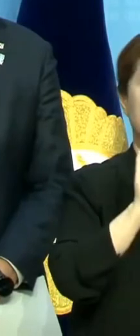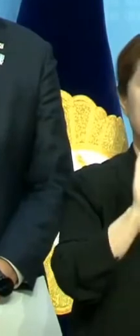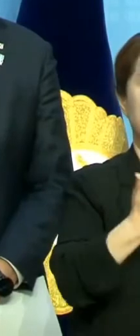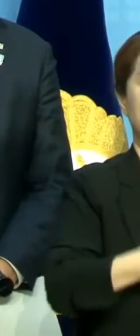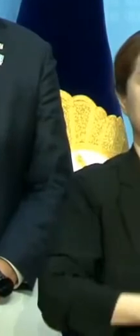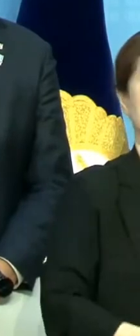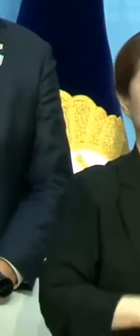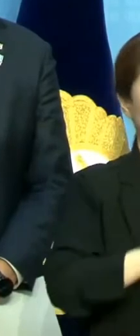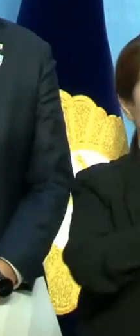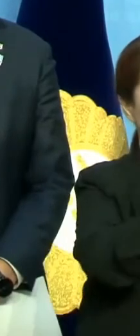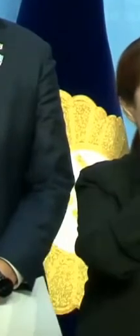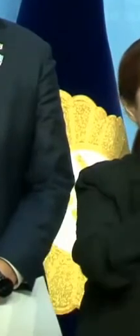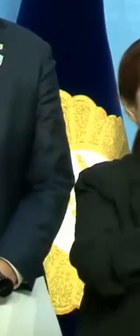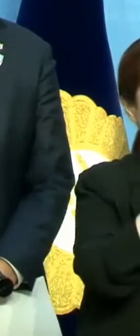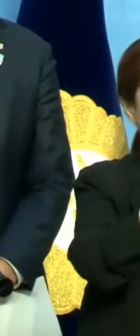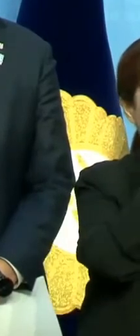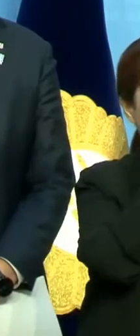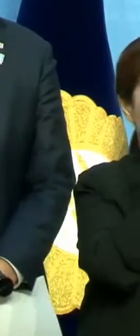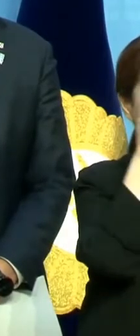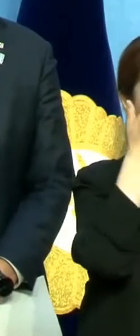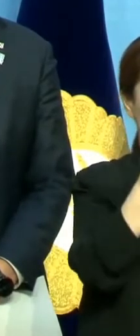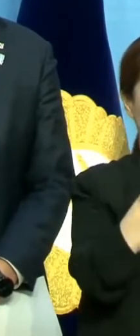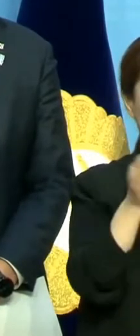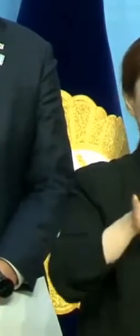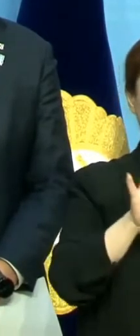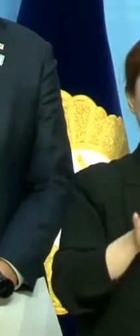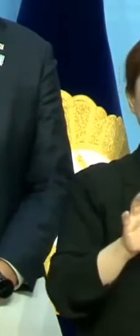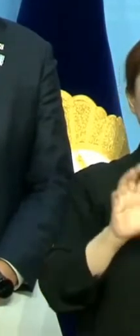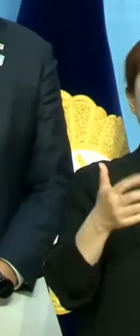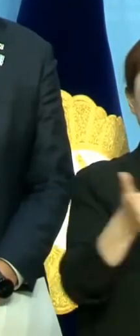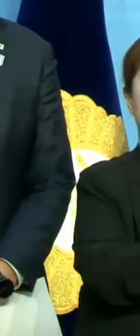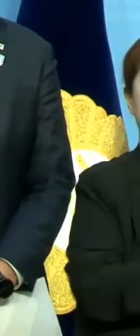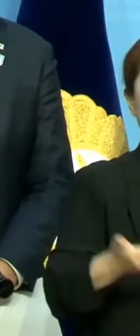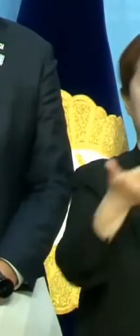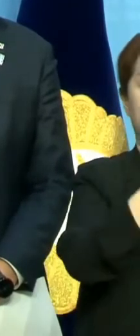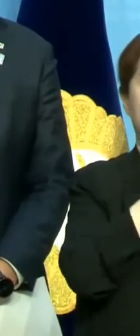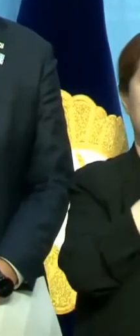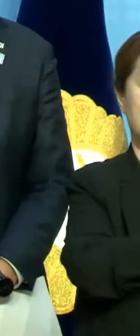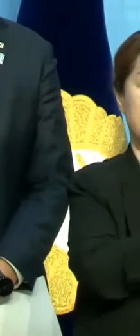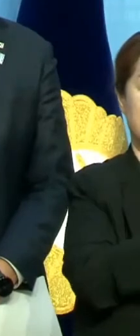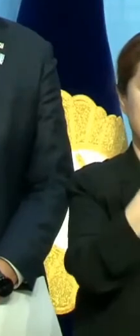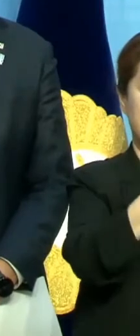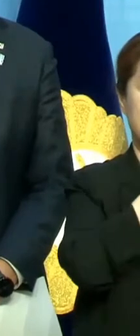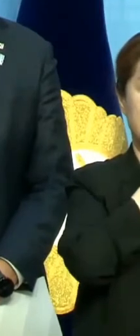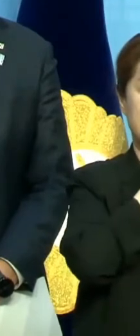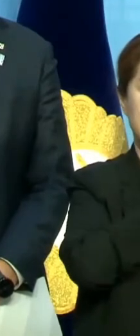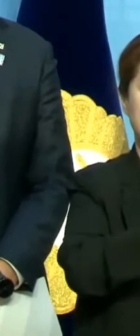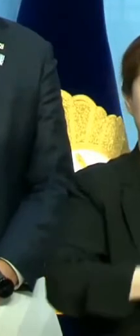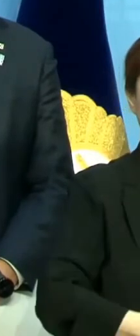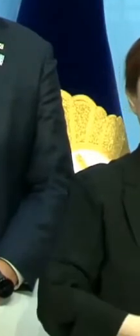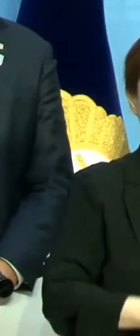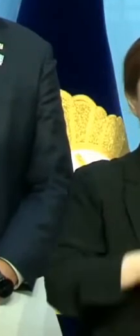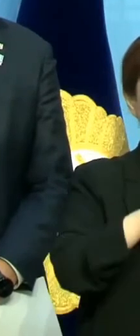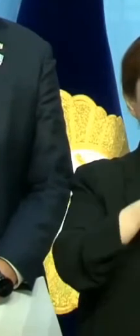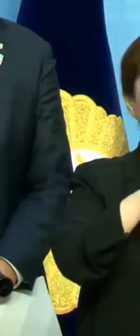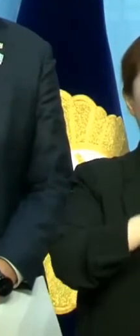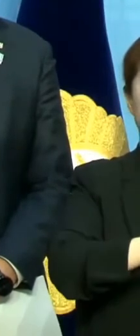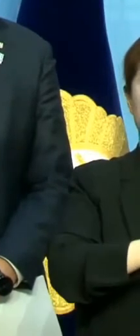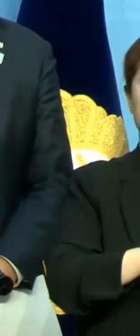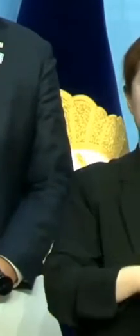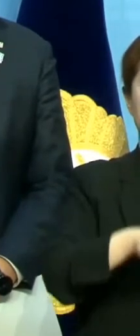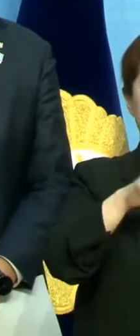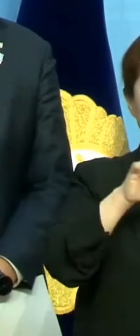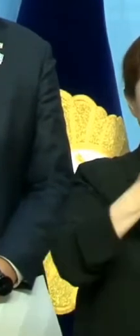그 이면에 무엇이 있었는지 오늘 국민 여러분께 말씀드리고자 합니다. 이 자리에는